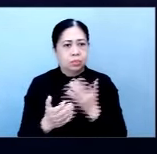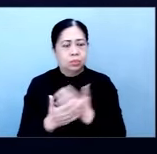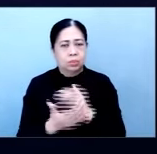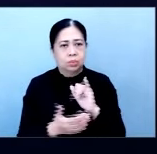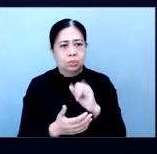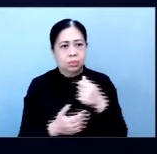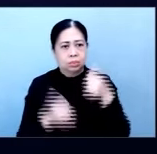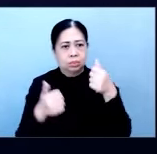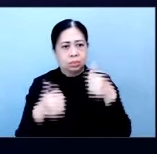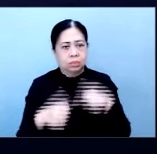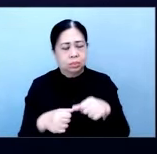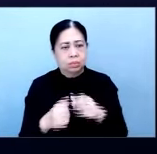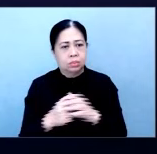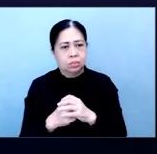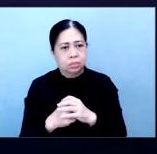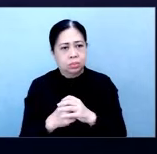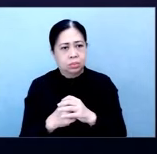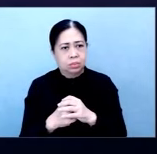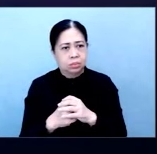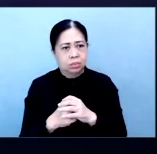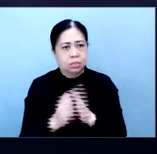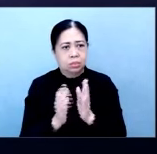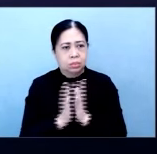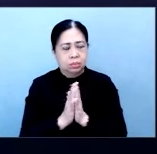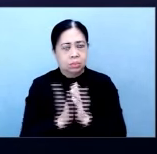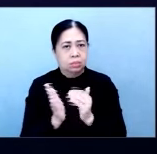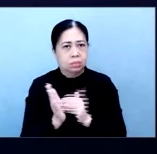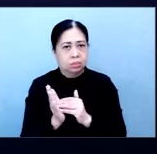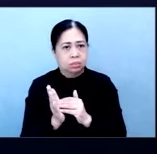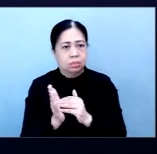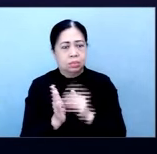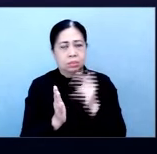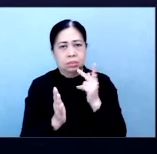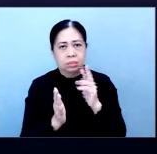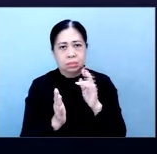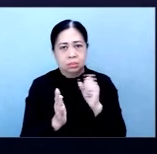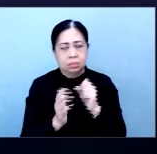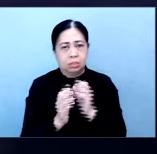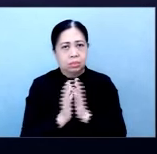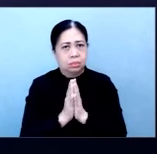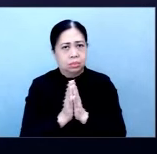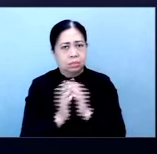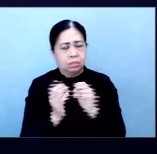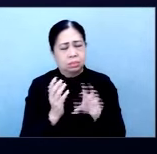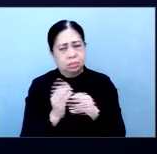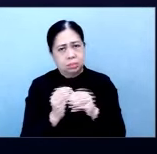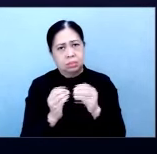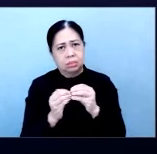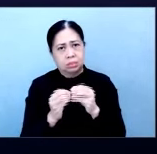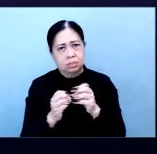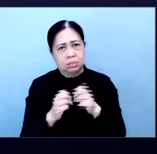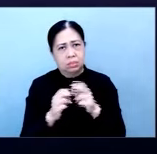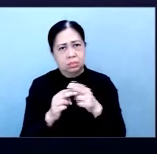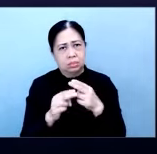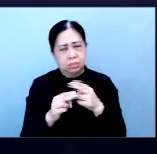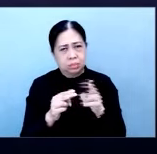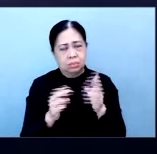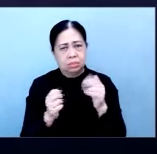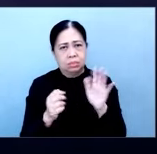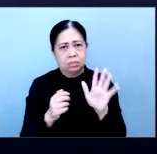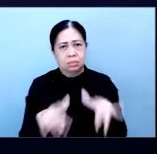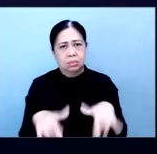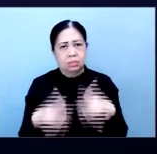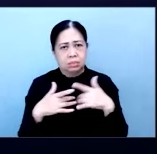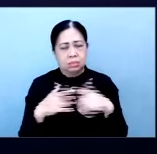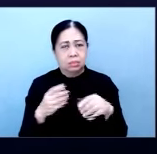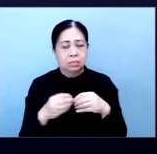Instagram post, humiling muli si Chris ng panalangin para raw madugtungan pa kahit kaunti ang kanyang buhay. Kasabay